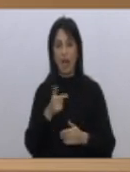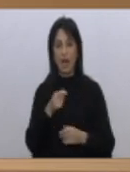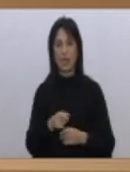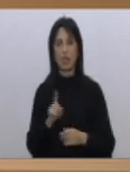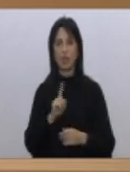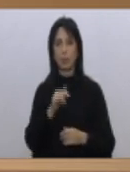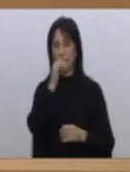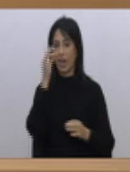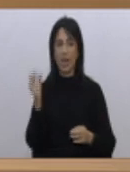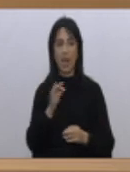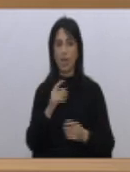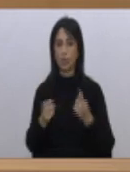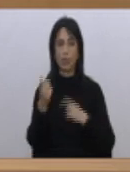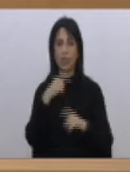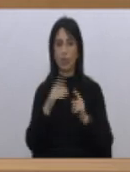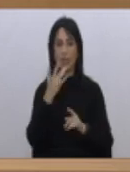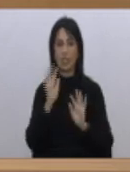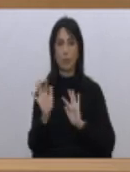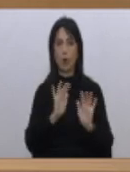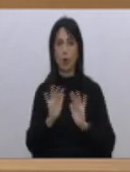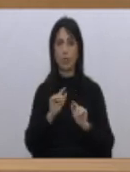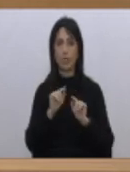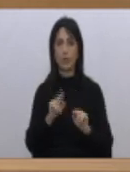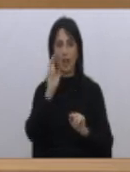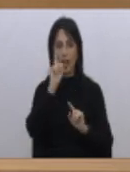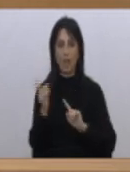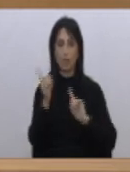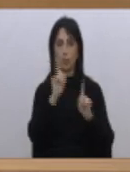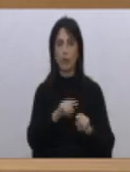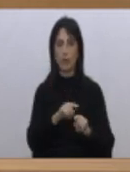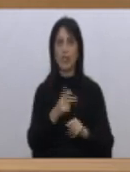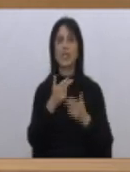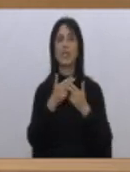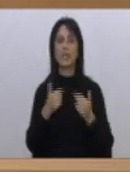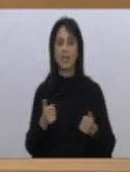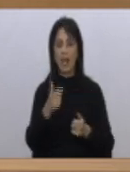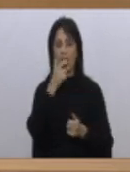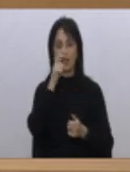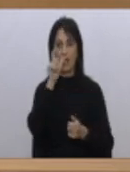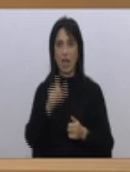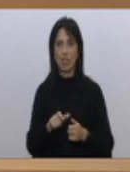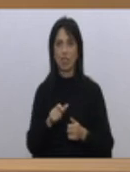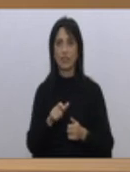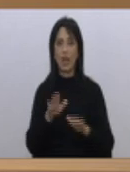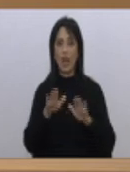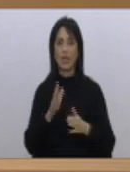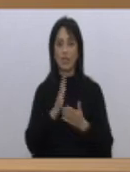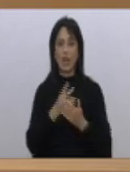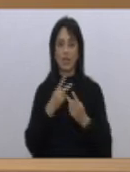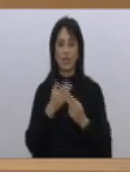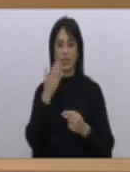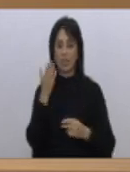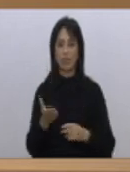რომ ვერასოდეს ვერ დაბრუნდება ნაციონალური მოძრაობა ხელისუფლებაში. დიახ, მიხეილ სააკაშვილის ადგილი არის